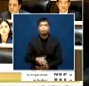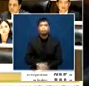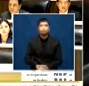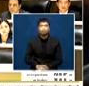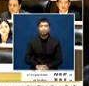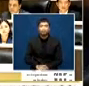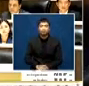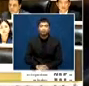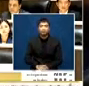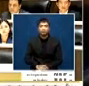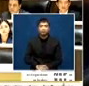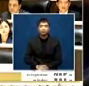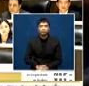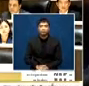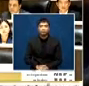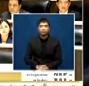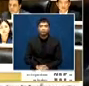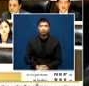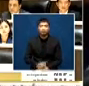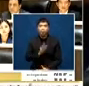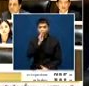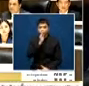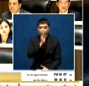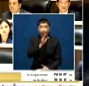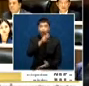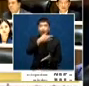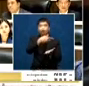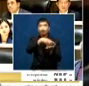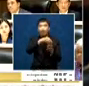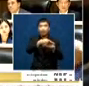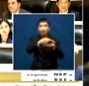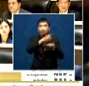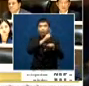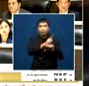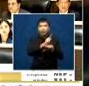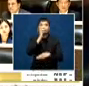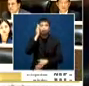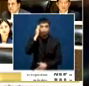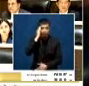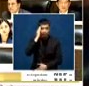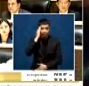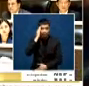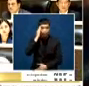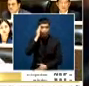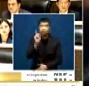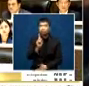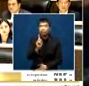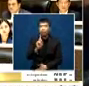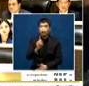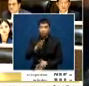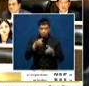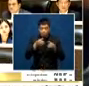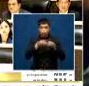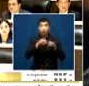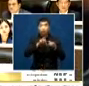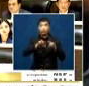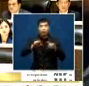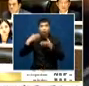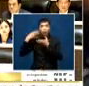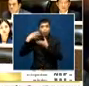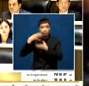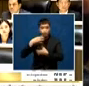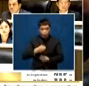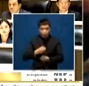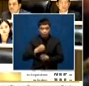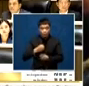กนะฮะแต่จะถูกใจประชาชนหรือไม่นั้นไม่ทราบนะครับ ไอ้คำว่าเพศที่3นี่ไม่ สมชายแสวงการย้ำสวยึดหลักคนดีปกคร